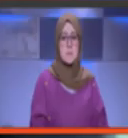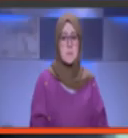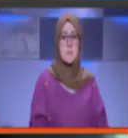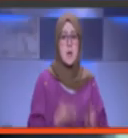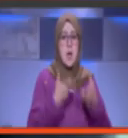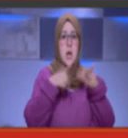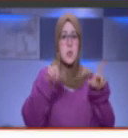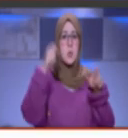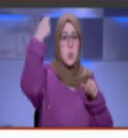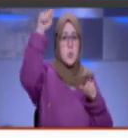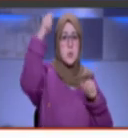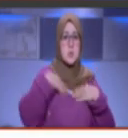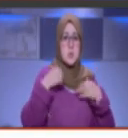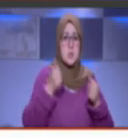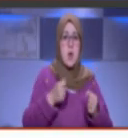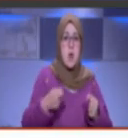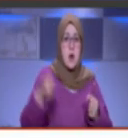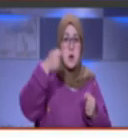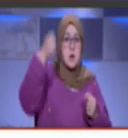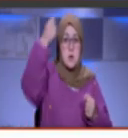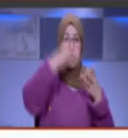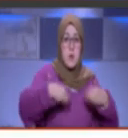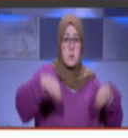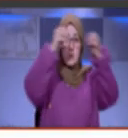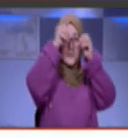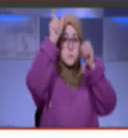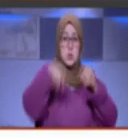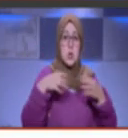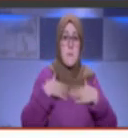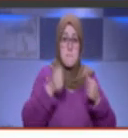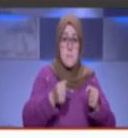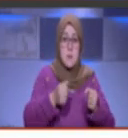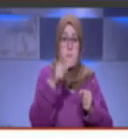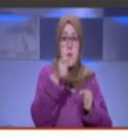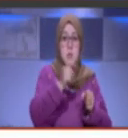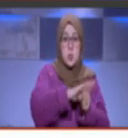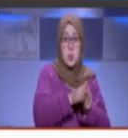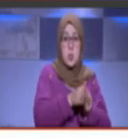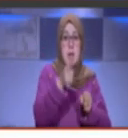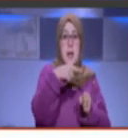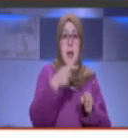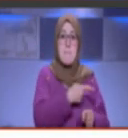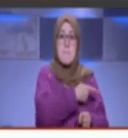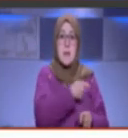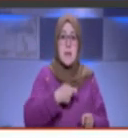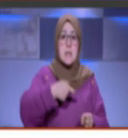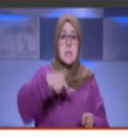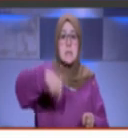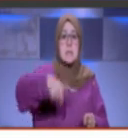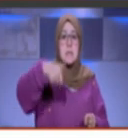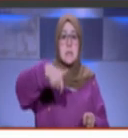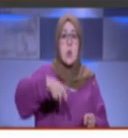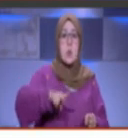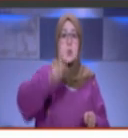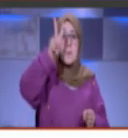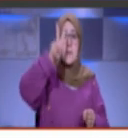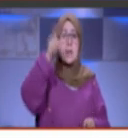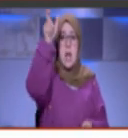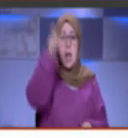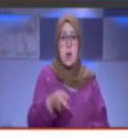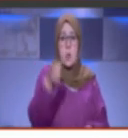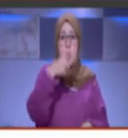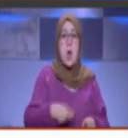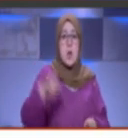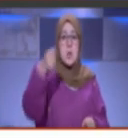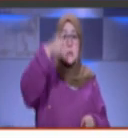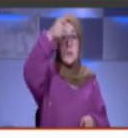أعلنت وزارة الصحة ارتفاع إجمالي المتعافين من فيروس كورونا المستجد إلى 276 حالة، كما ارتفع عدد